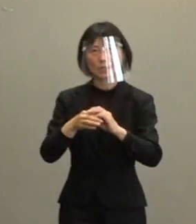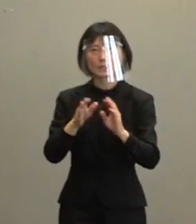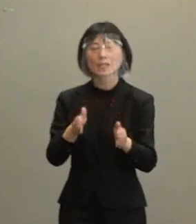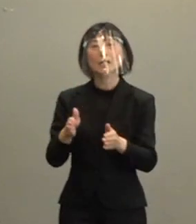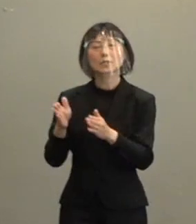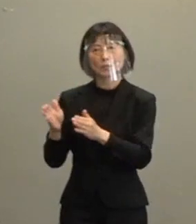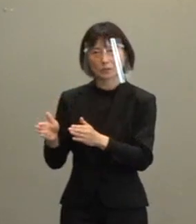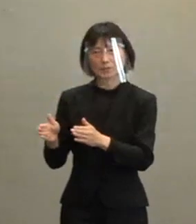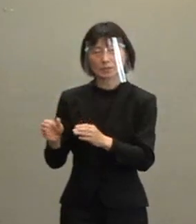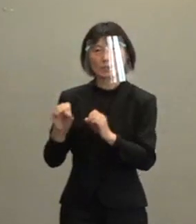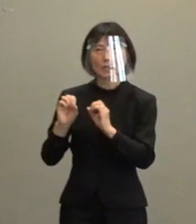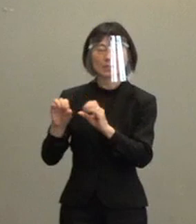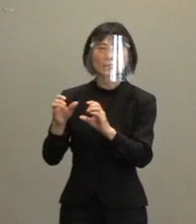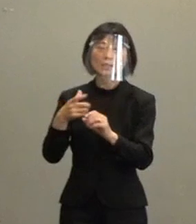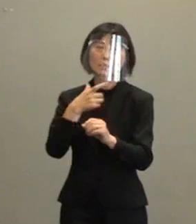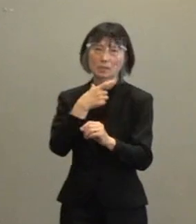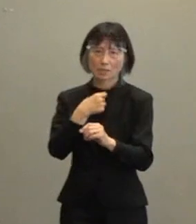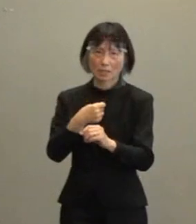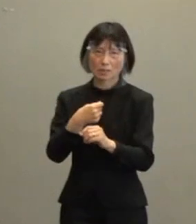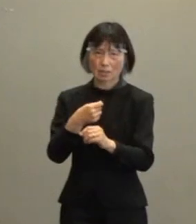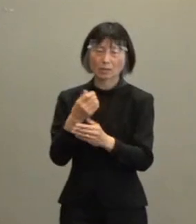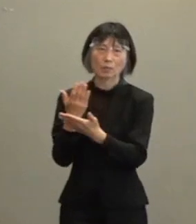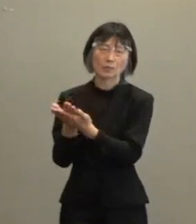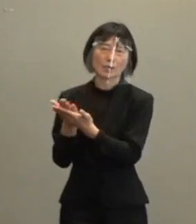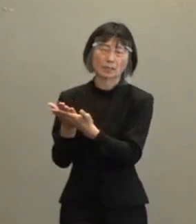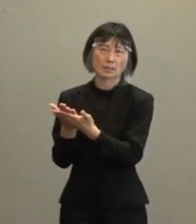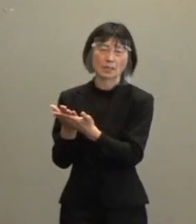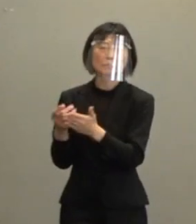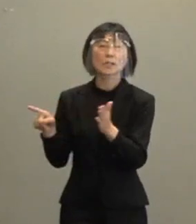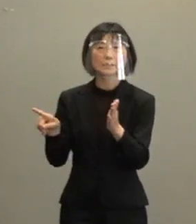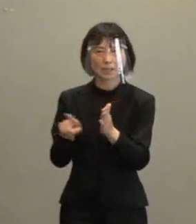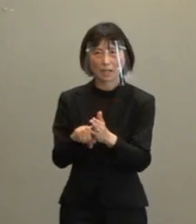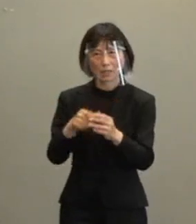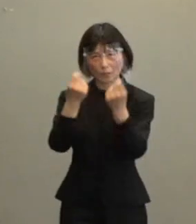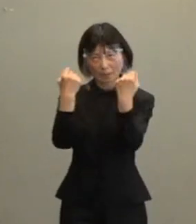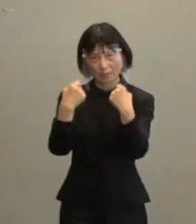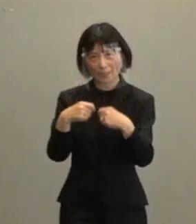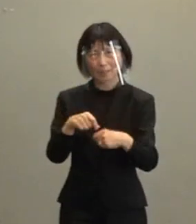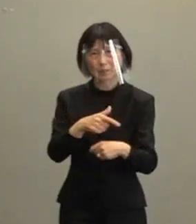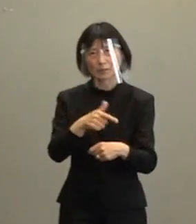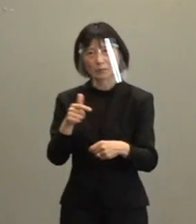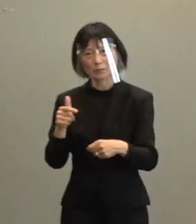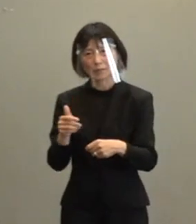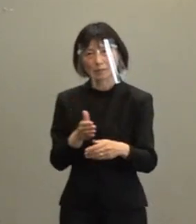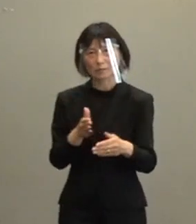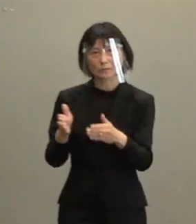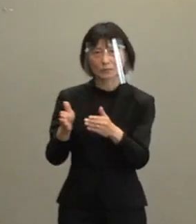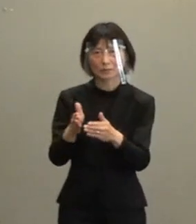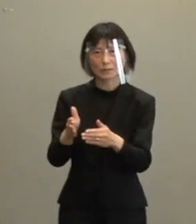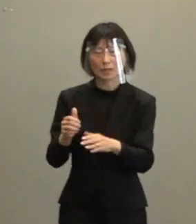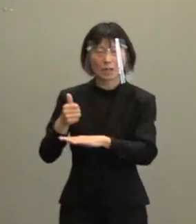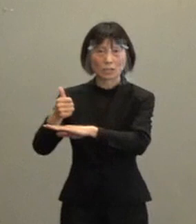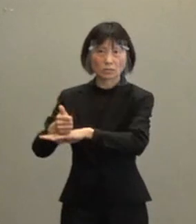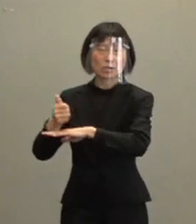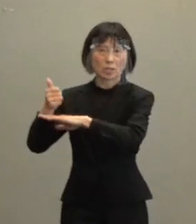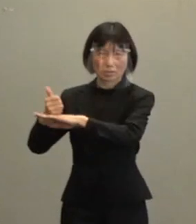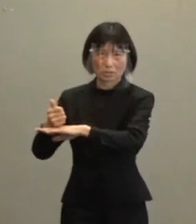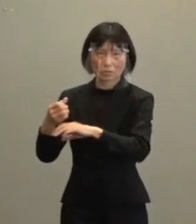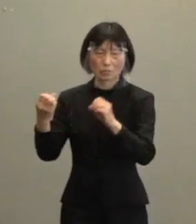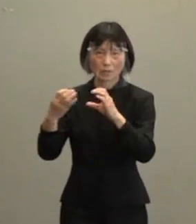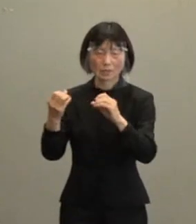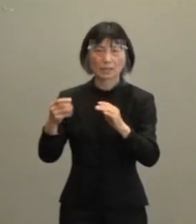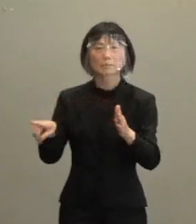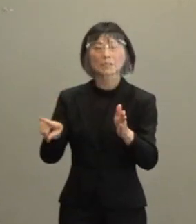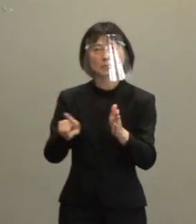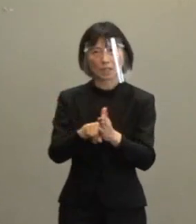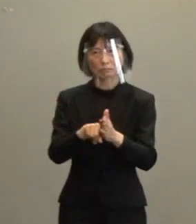し発信をしていただきたいということをお願いをしてまいりました。また個人的にもさまざまなルートで大臣等と話をしてまいりました。まあ、